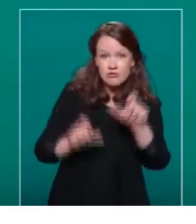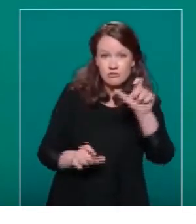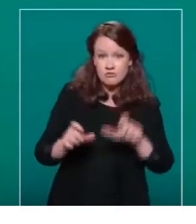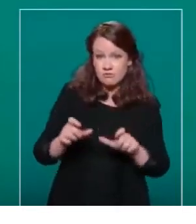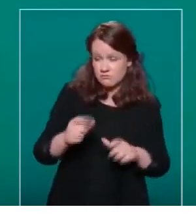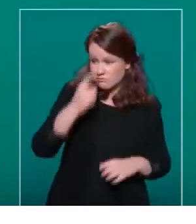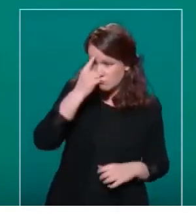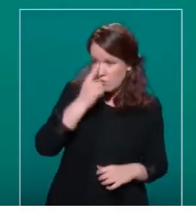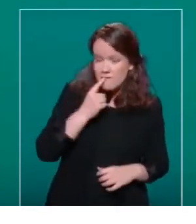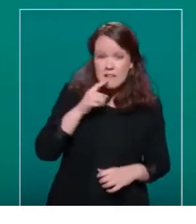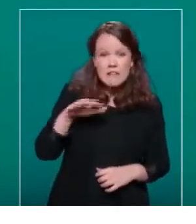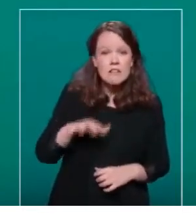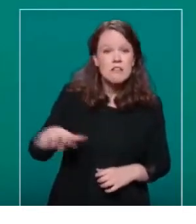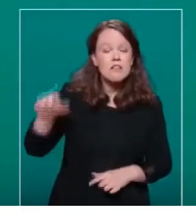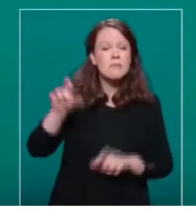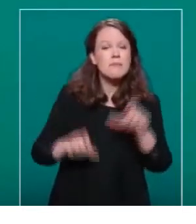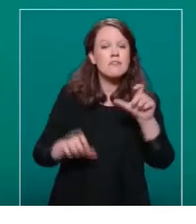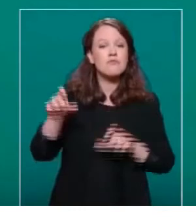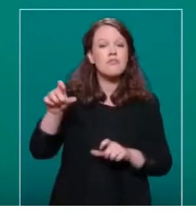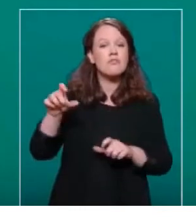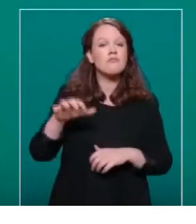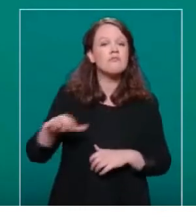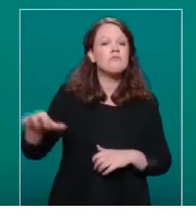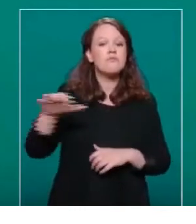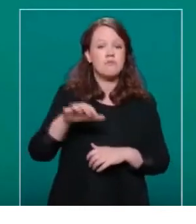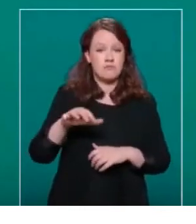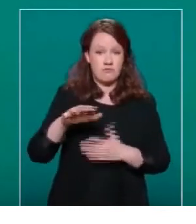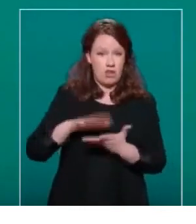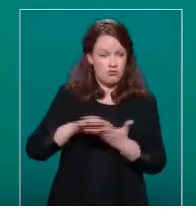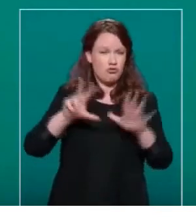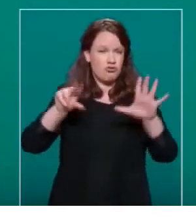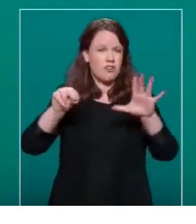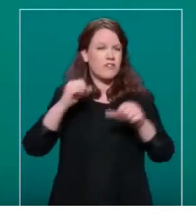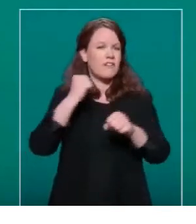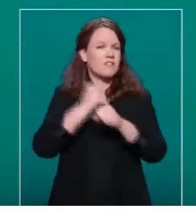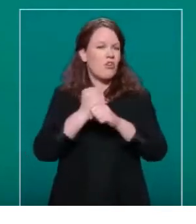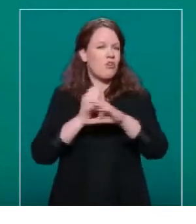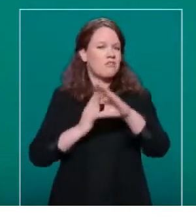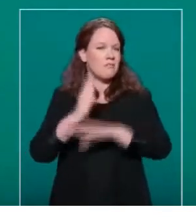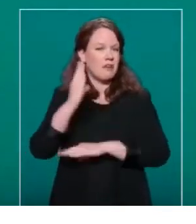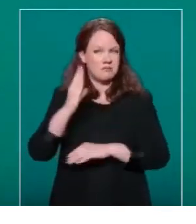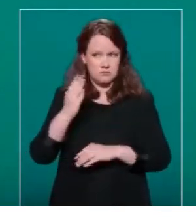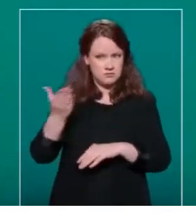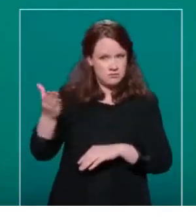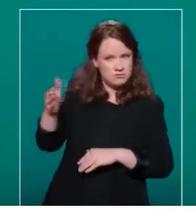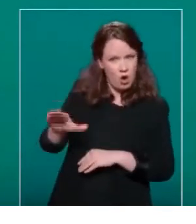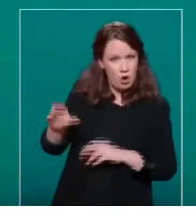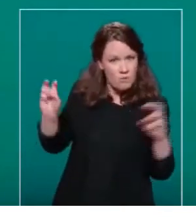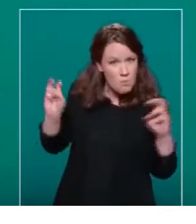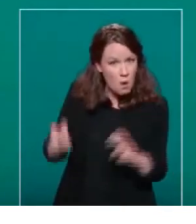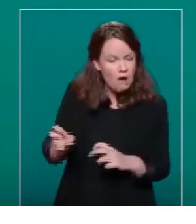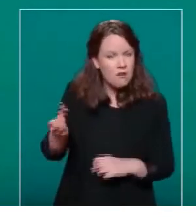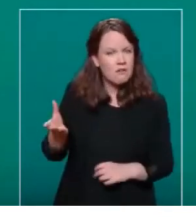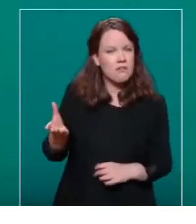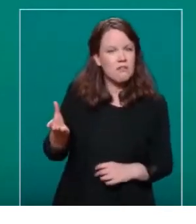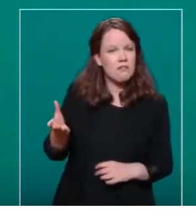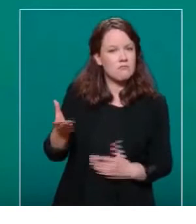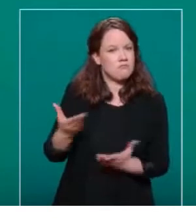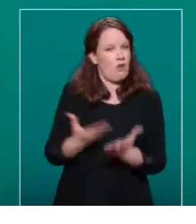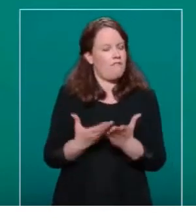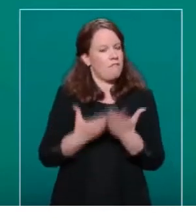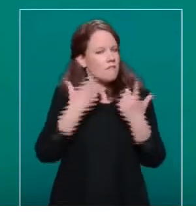concitoyens de plus de 80 ans qui ont la mortalité qui a très fortement diminué. La meilleure preuve, elle en est